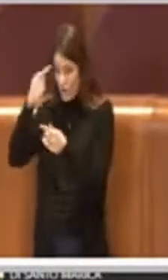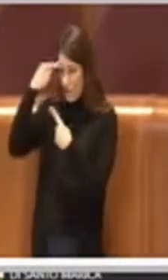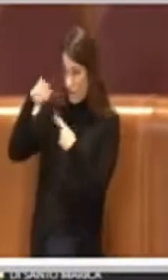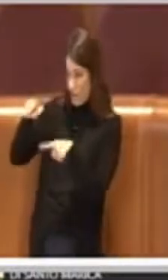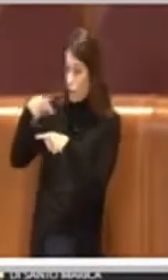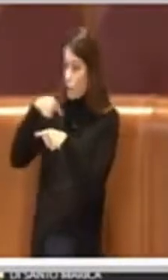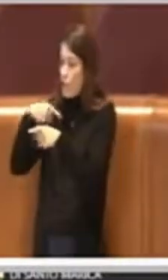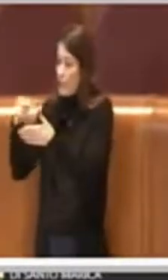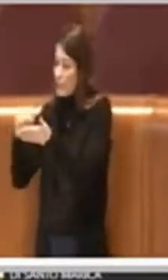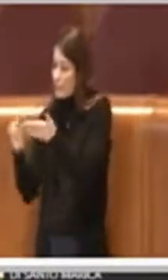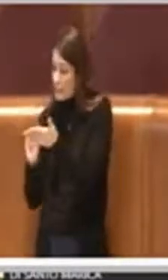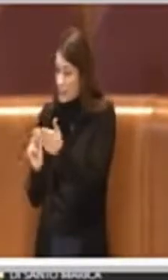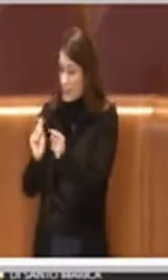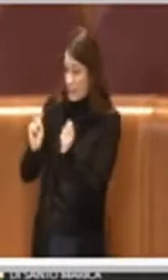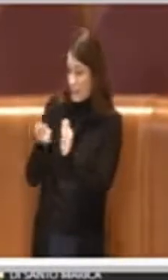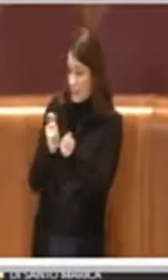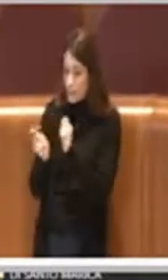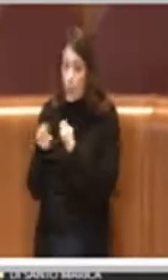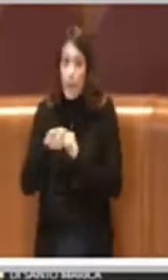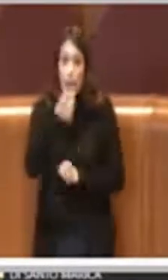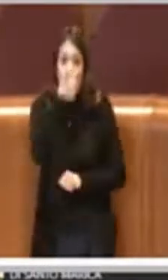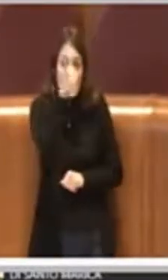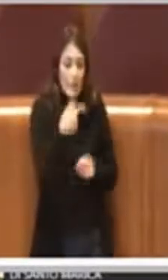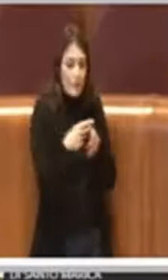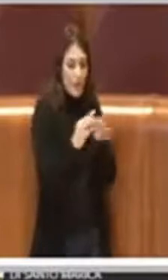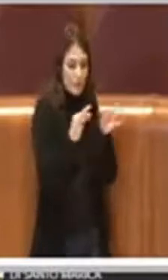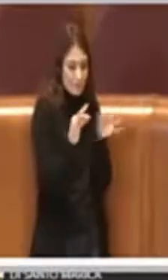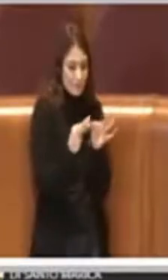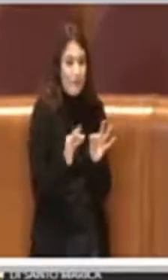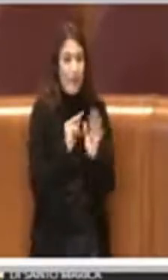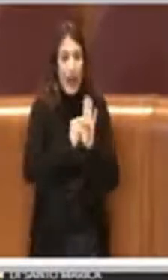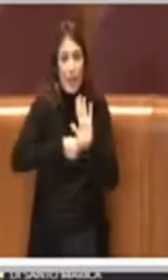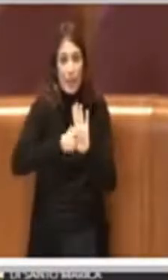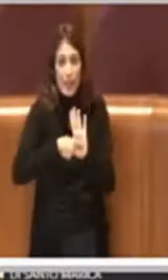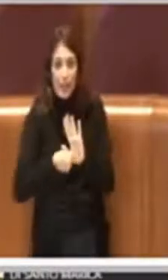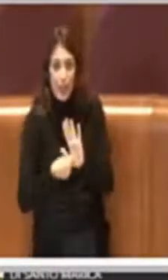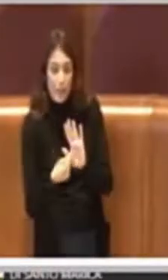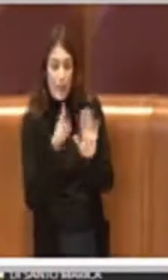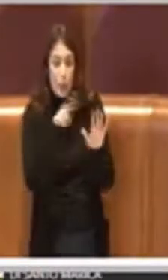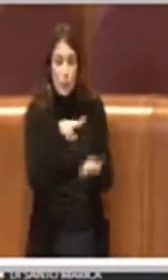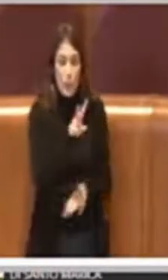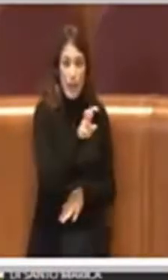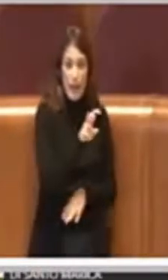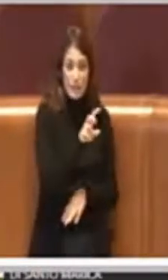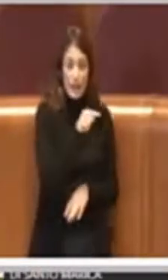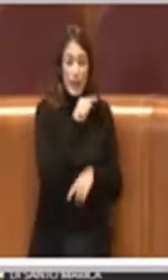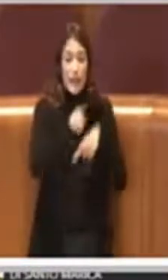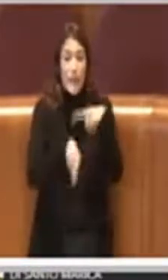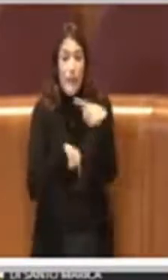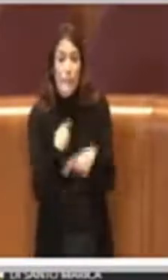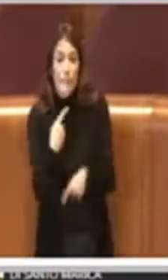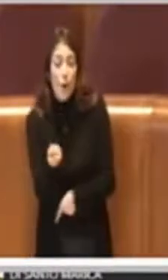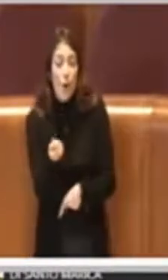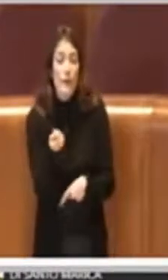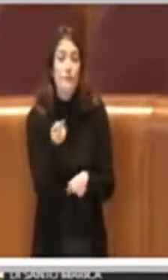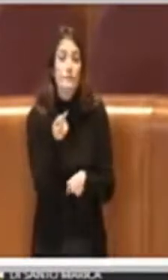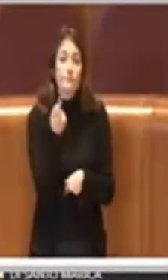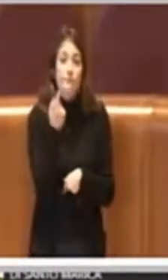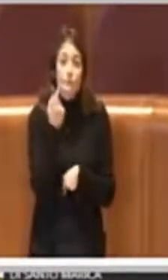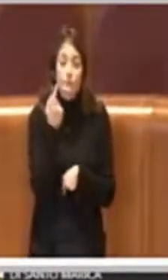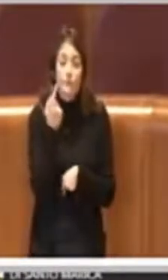abbiamo formulato prima una serie di emendamenti nel Diciamo 2020 sintesi. e poi